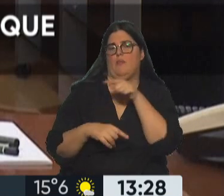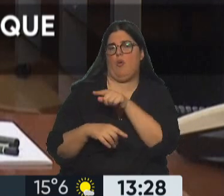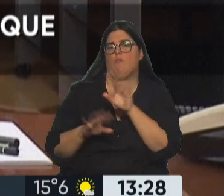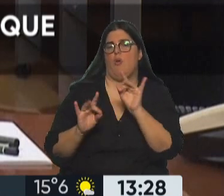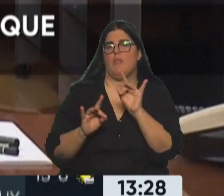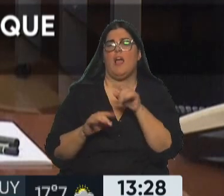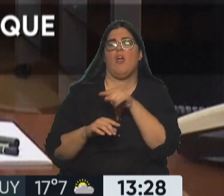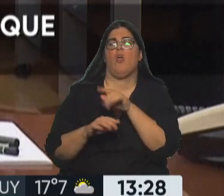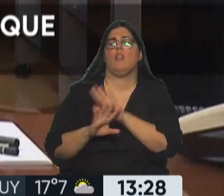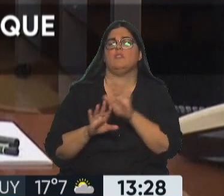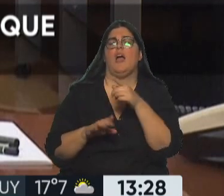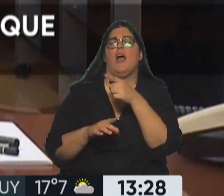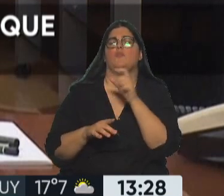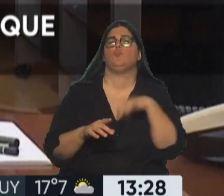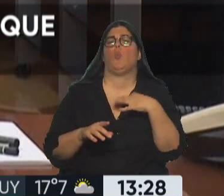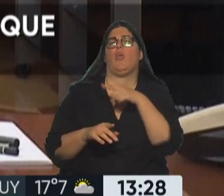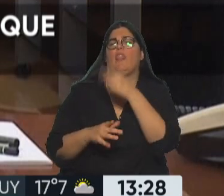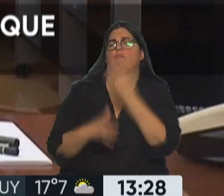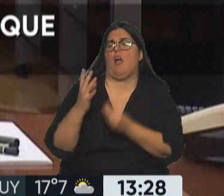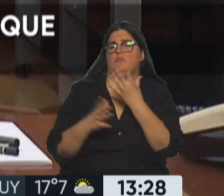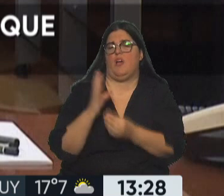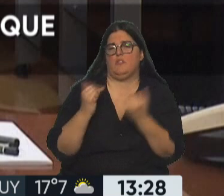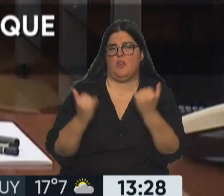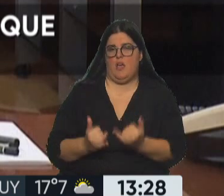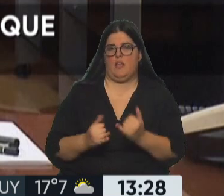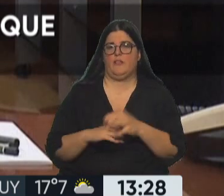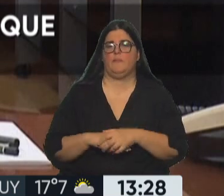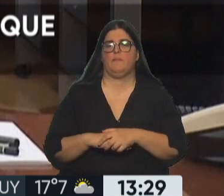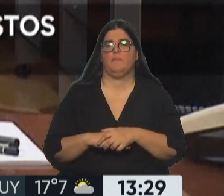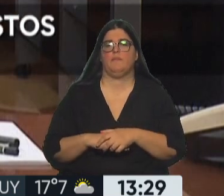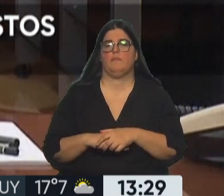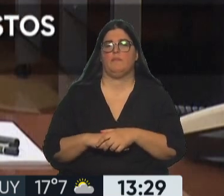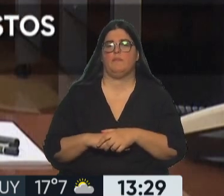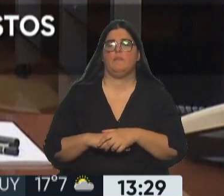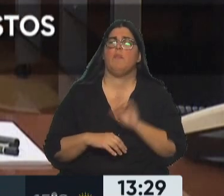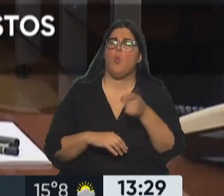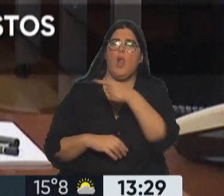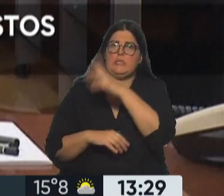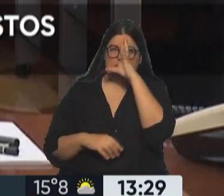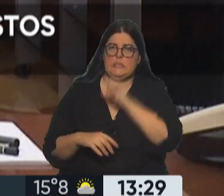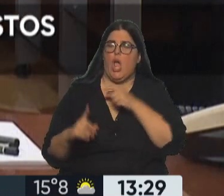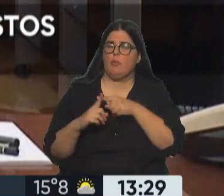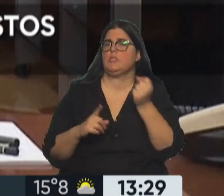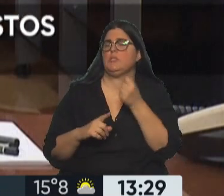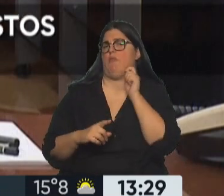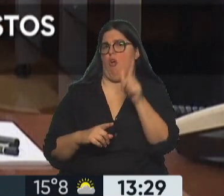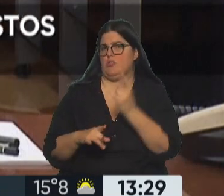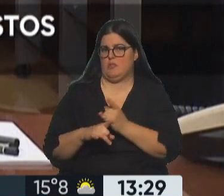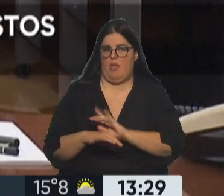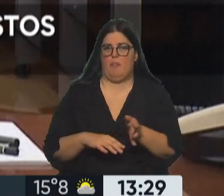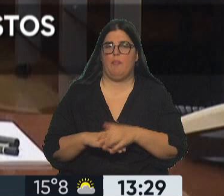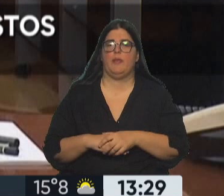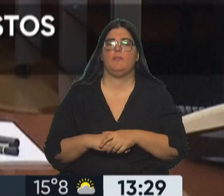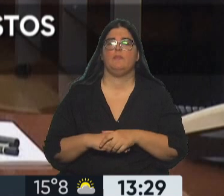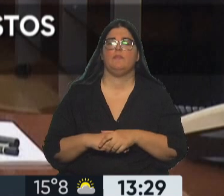серьезные в жизни, и добивался он результатов нужных и для себя, и тогда, когда я его просил об